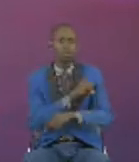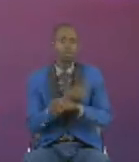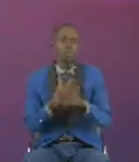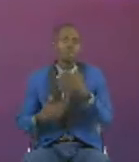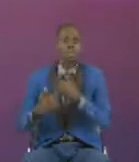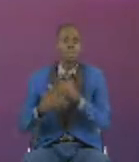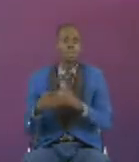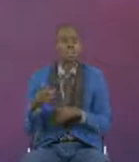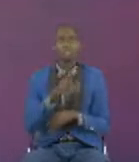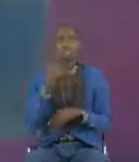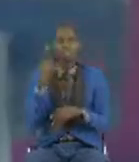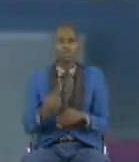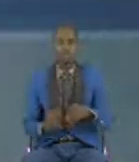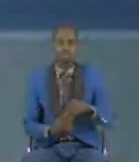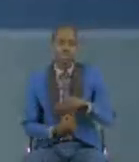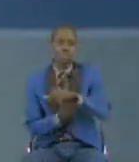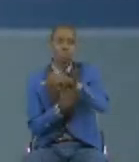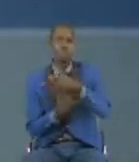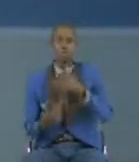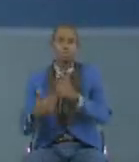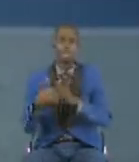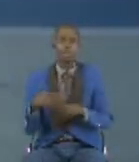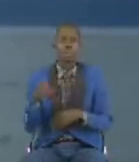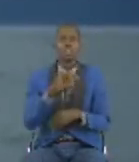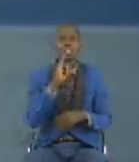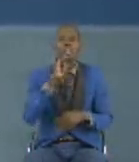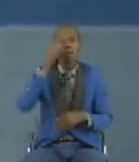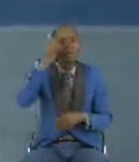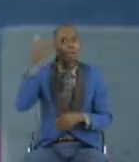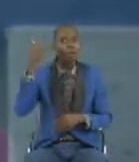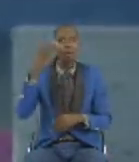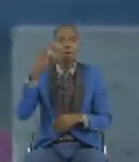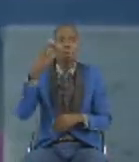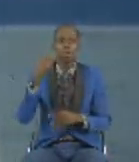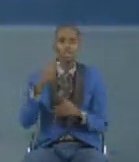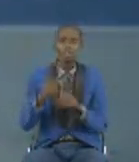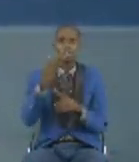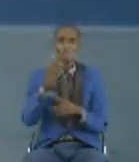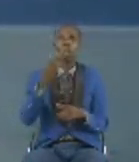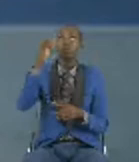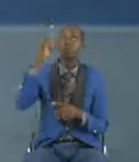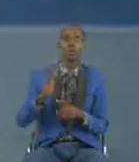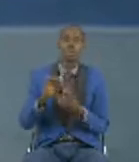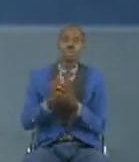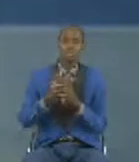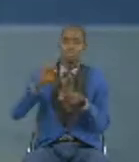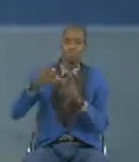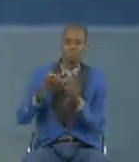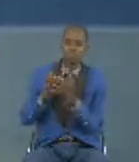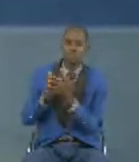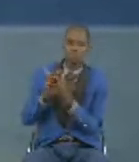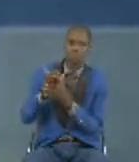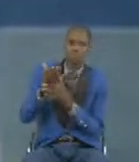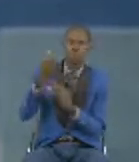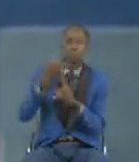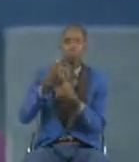eux, le soutien derrière eux, c'est à cause de la parole de Dieu qui est allée